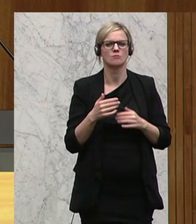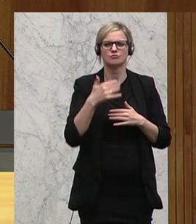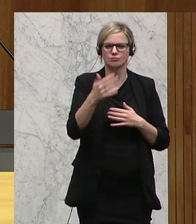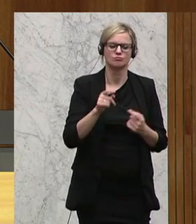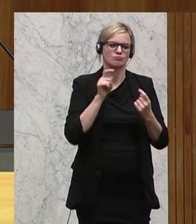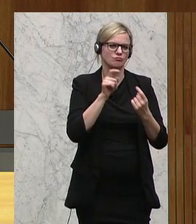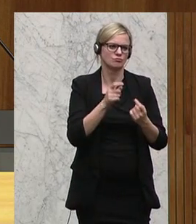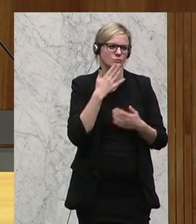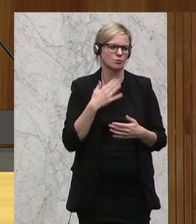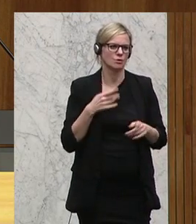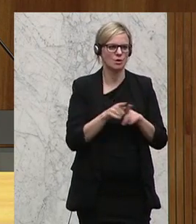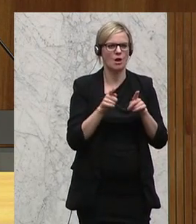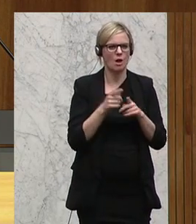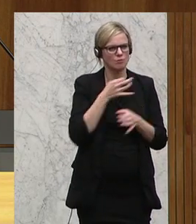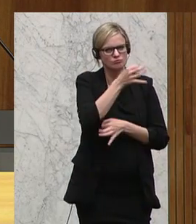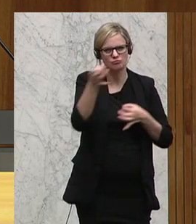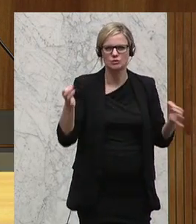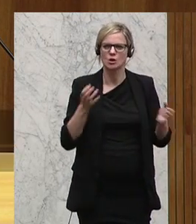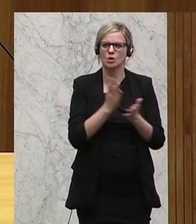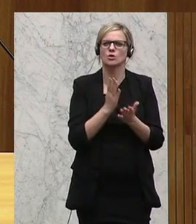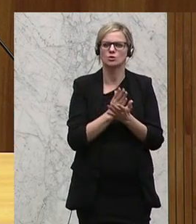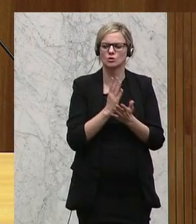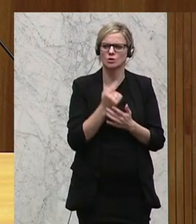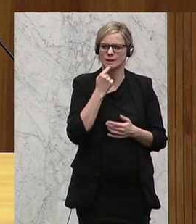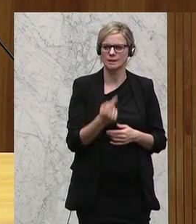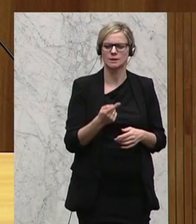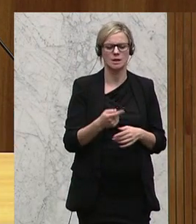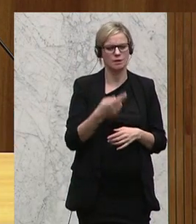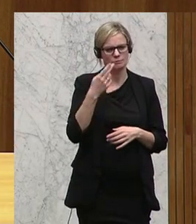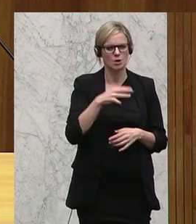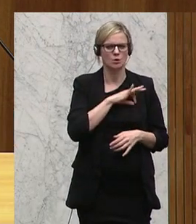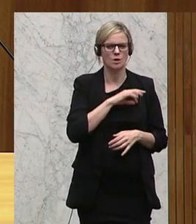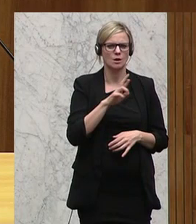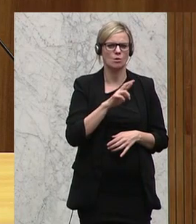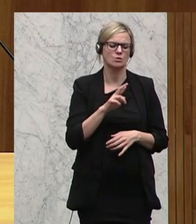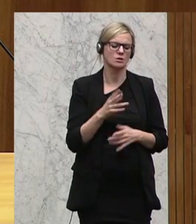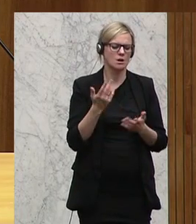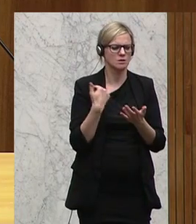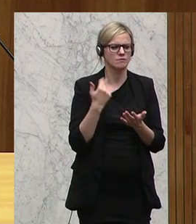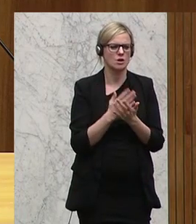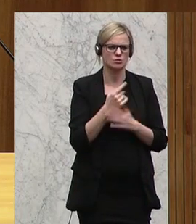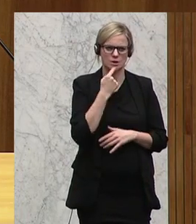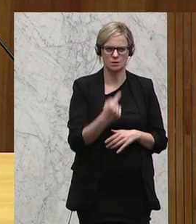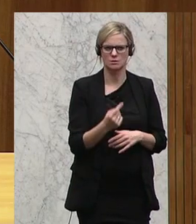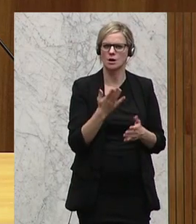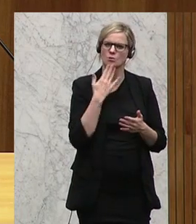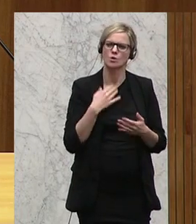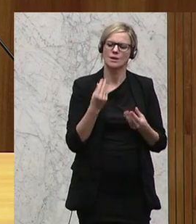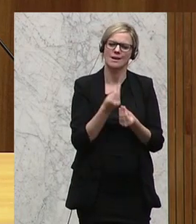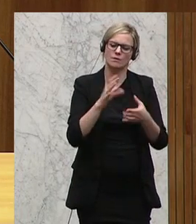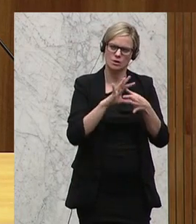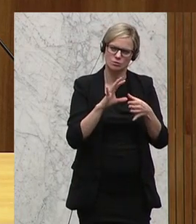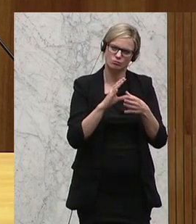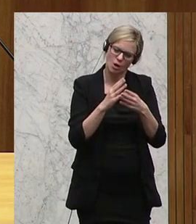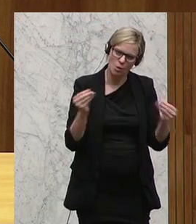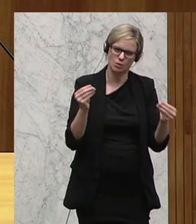wurde die Enquete schon angesprochen und wir, Herr Kollege Rosenkranz, haben jetzt schon das Einvernehmen, dass man sagt, ja, wir wollen was lösen, wir werden jetzt mit